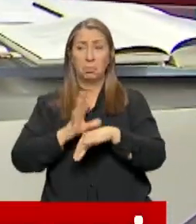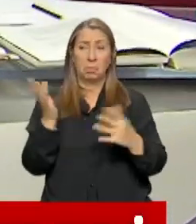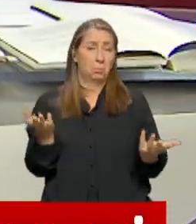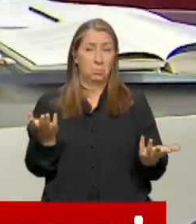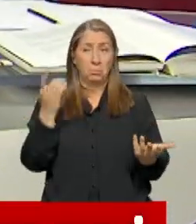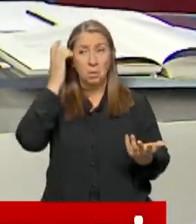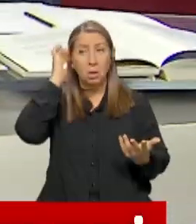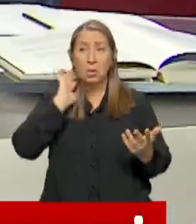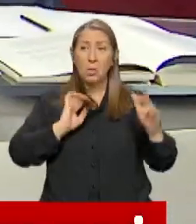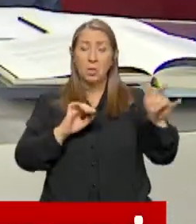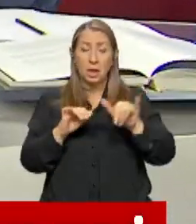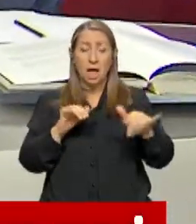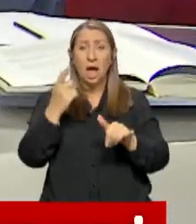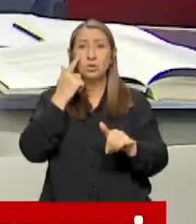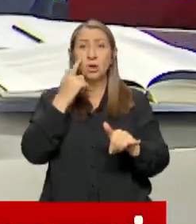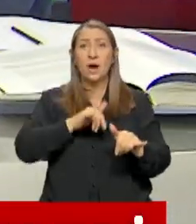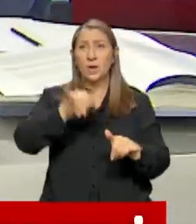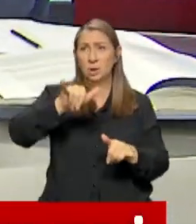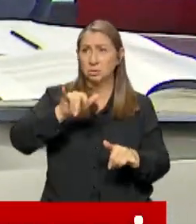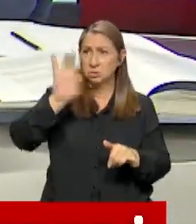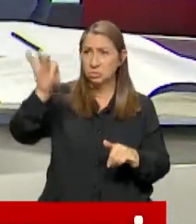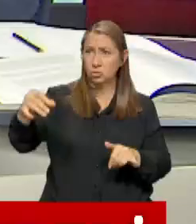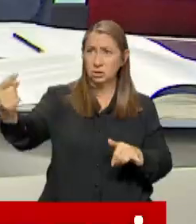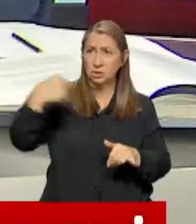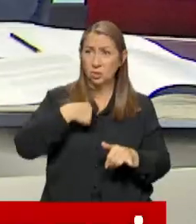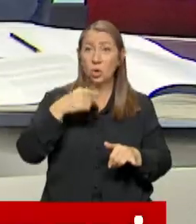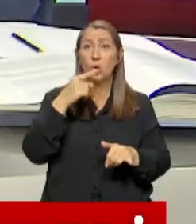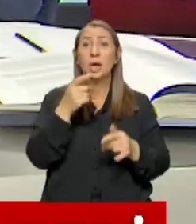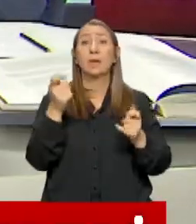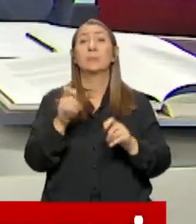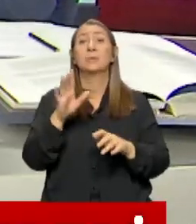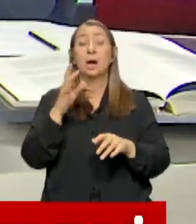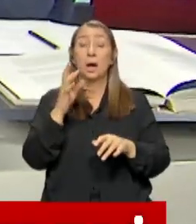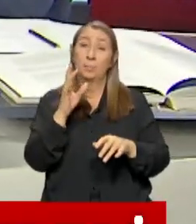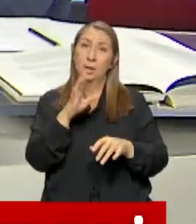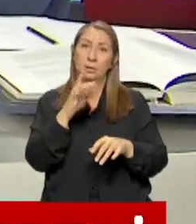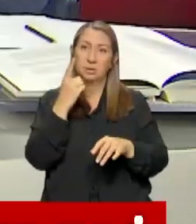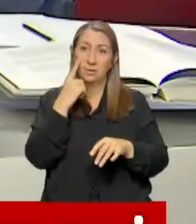Zaten onlar yakına Atatürk havalimanına iniyor biliyorsun ama onlar için kapatılmalıdır